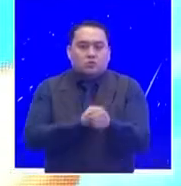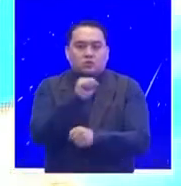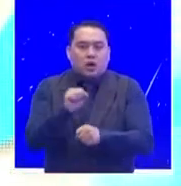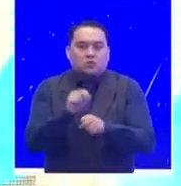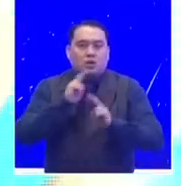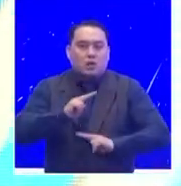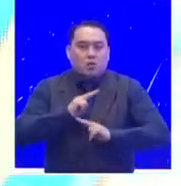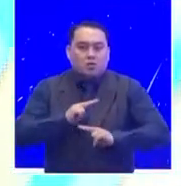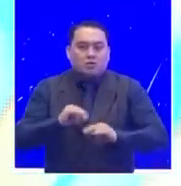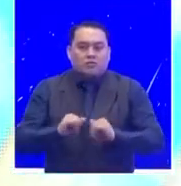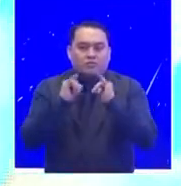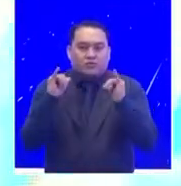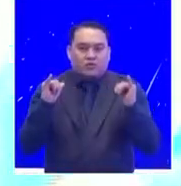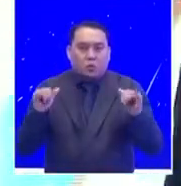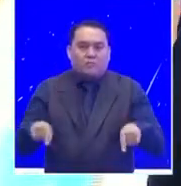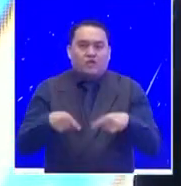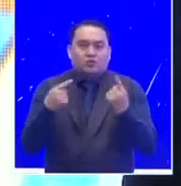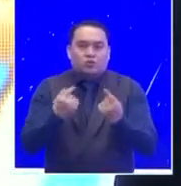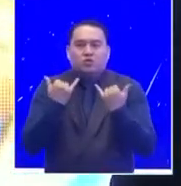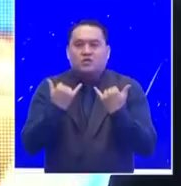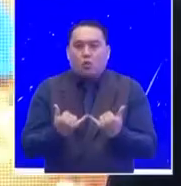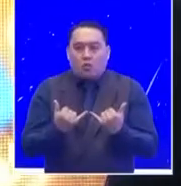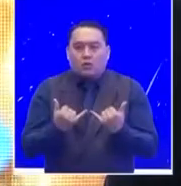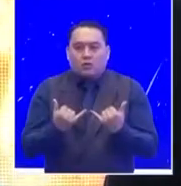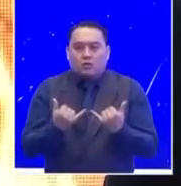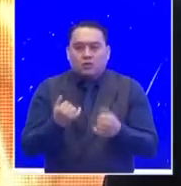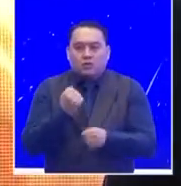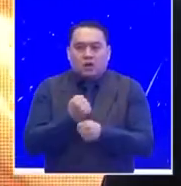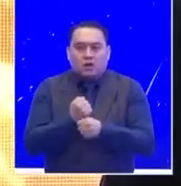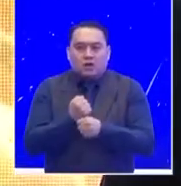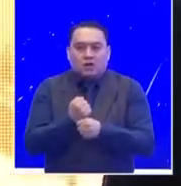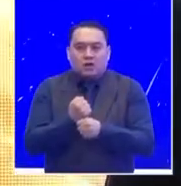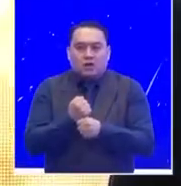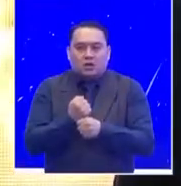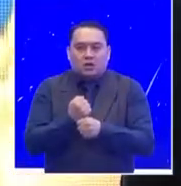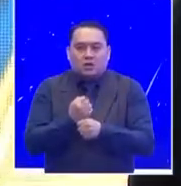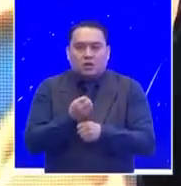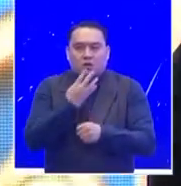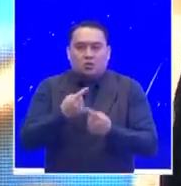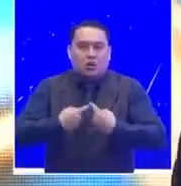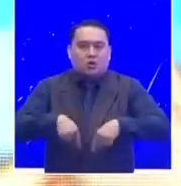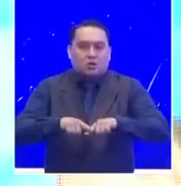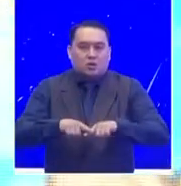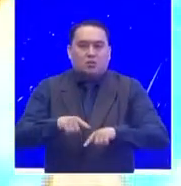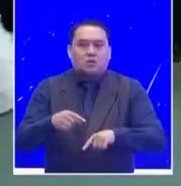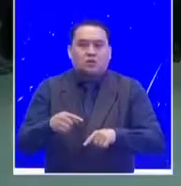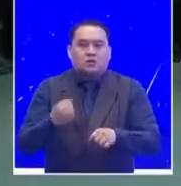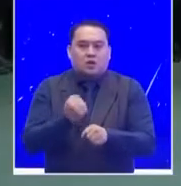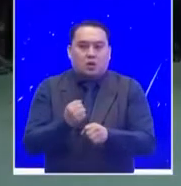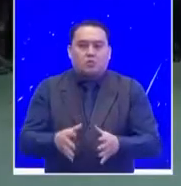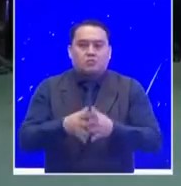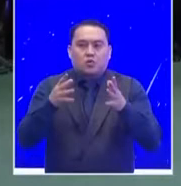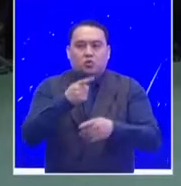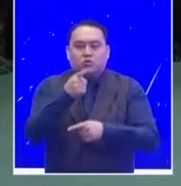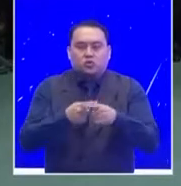как раз дало возможность сегодня вот сделать эту то хорошее дело, для которого мы собрались. Большая